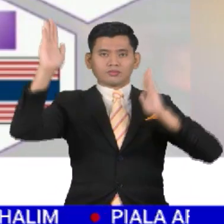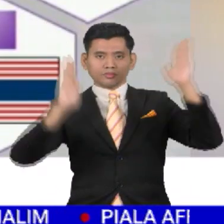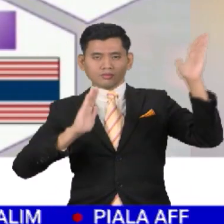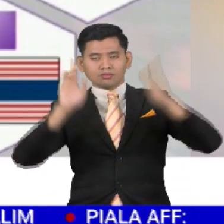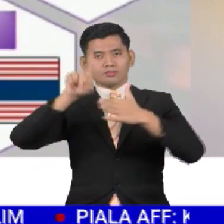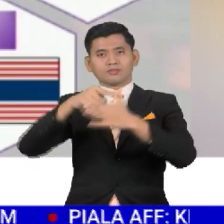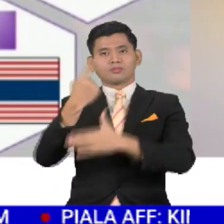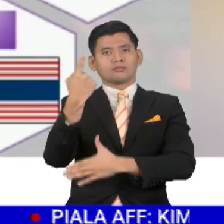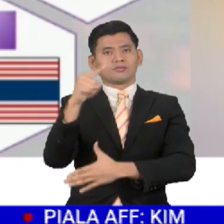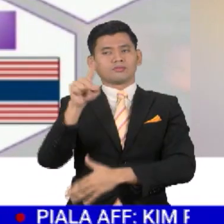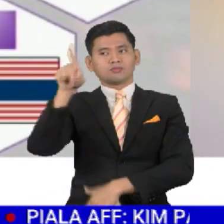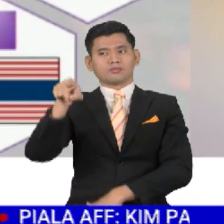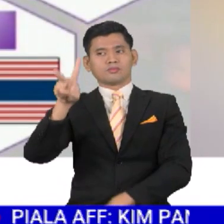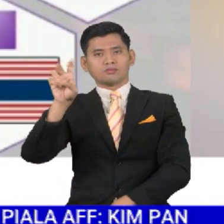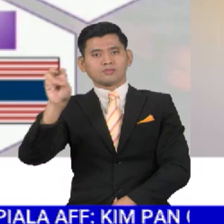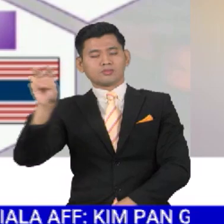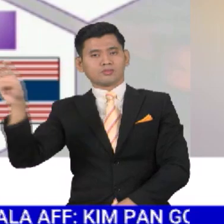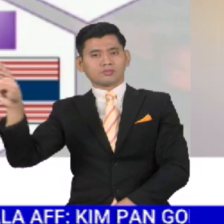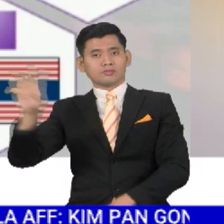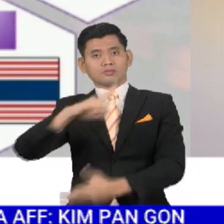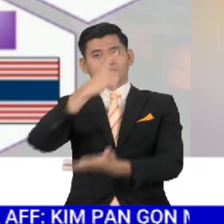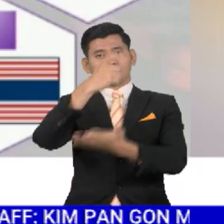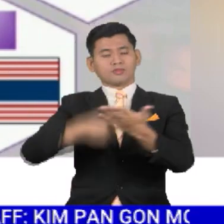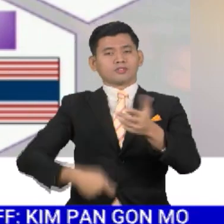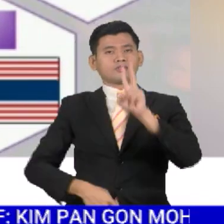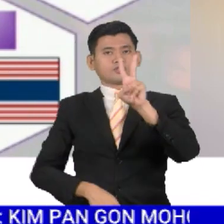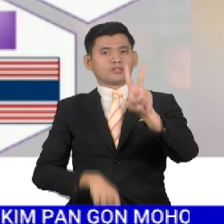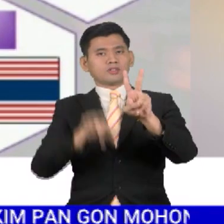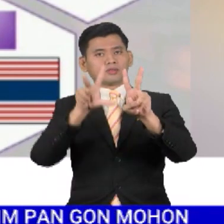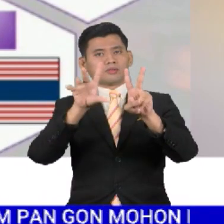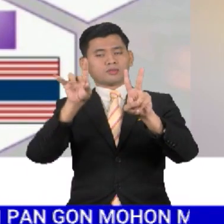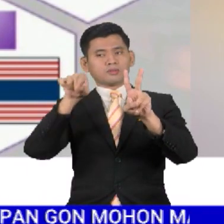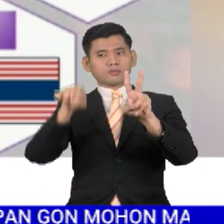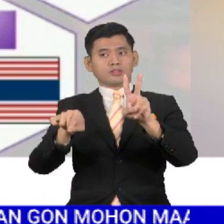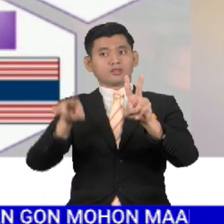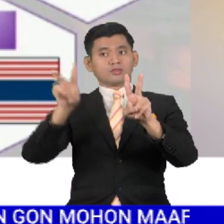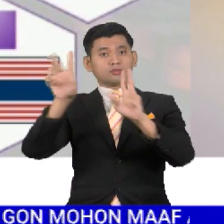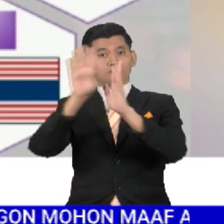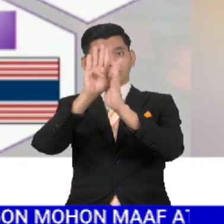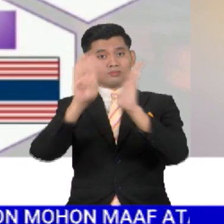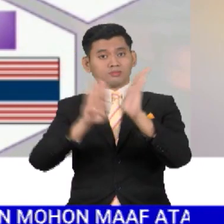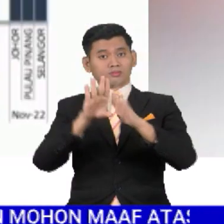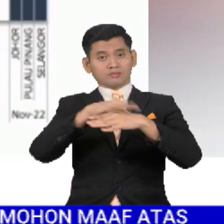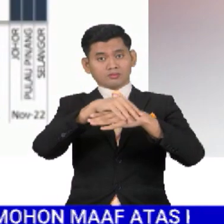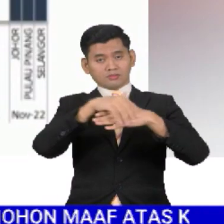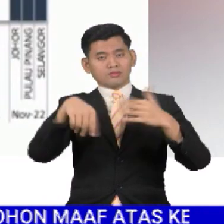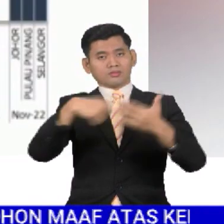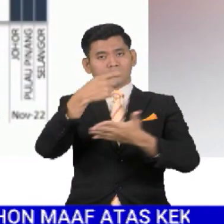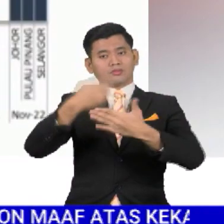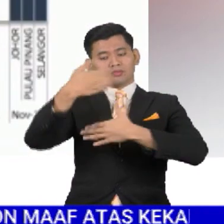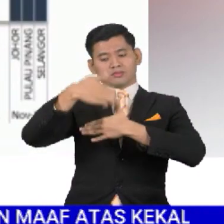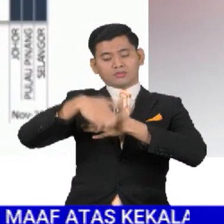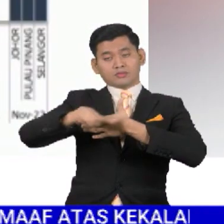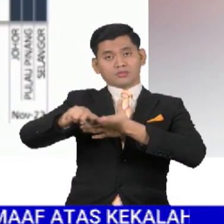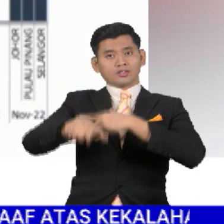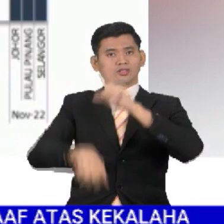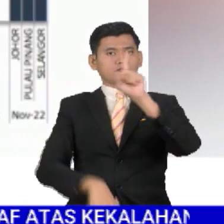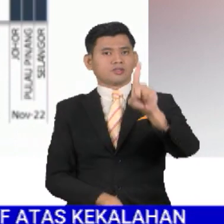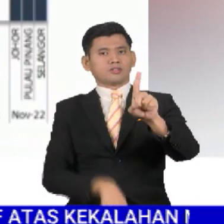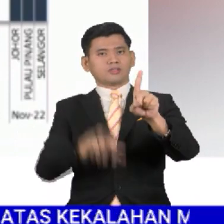2022 bernilai 238 perpuluhan dua billion Ringgit ini dengan nilai export sebanyak